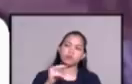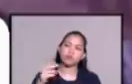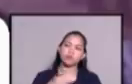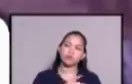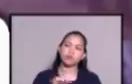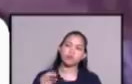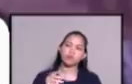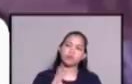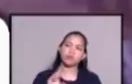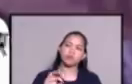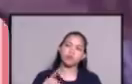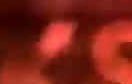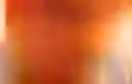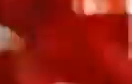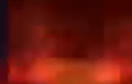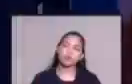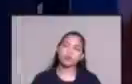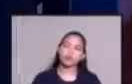UFC fighters.